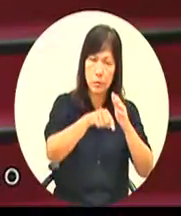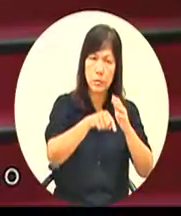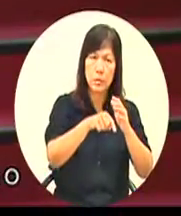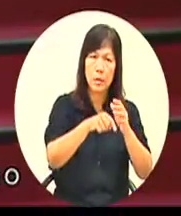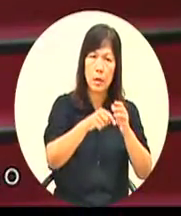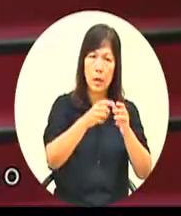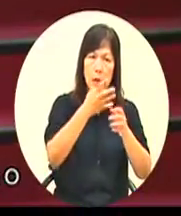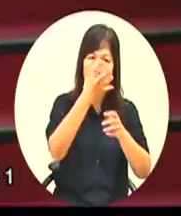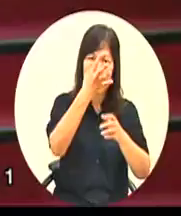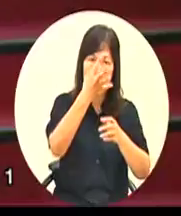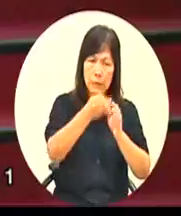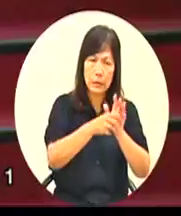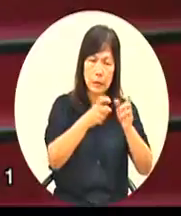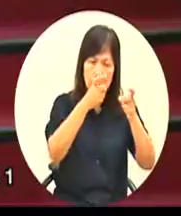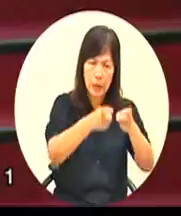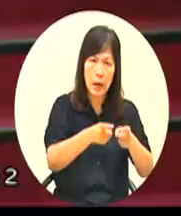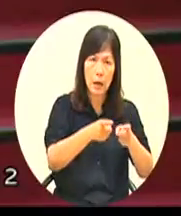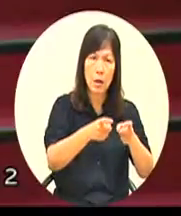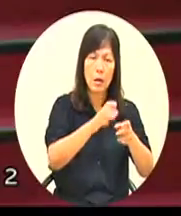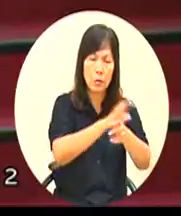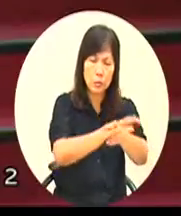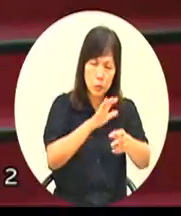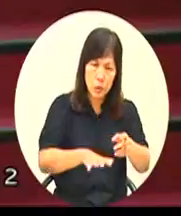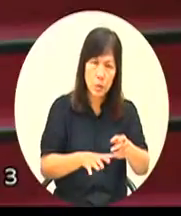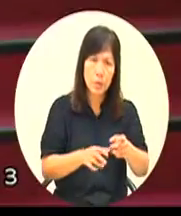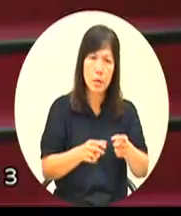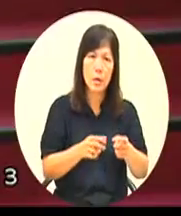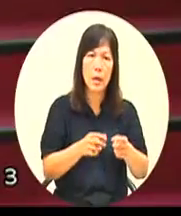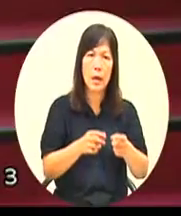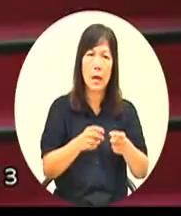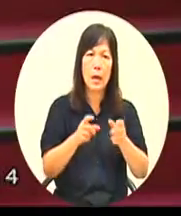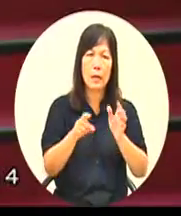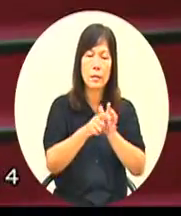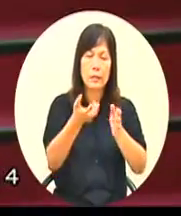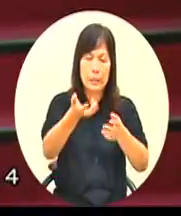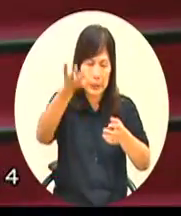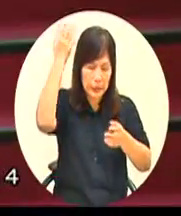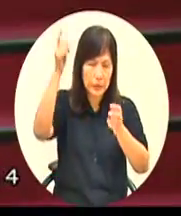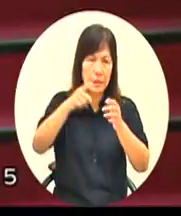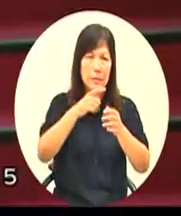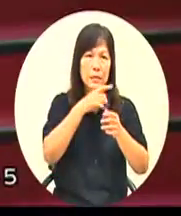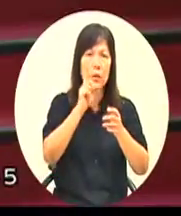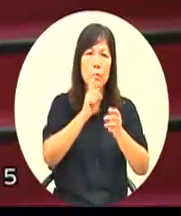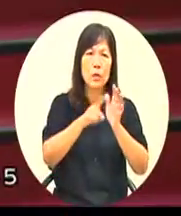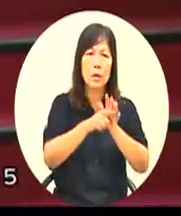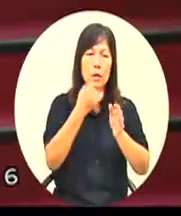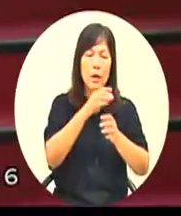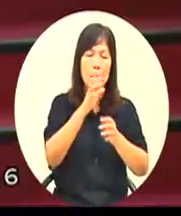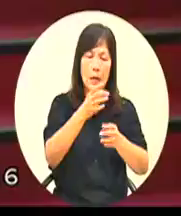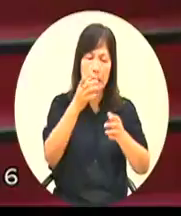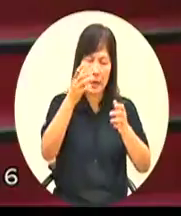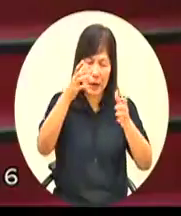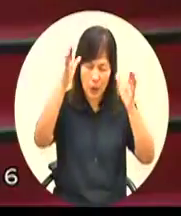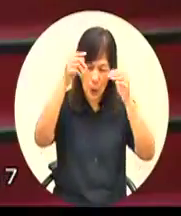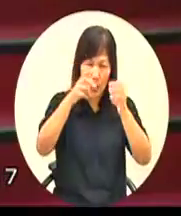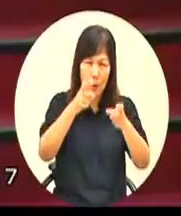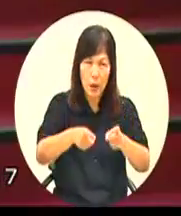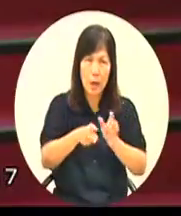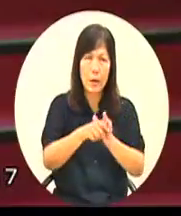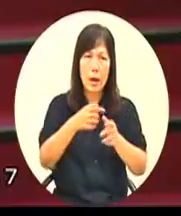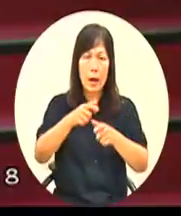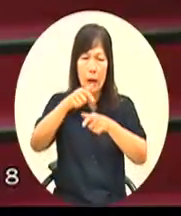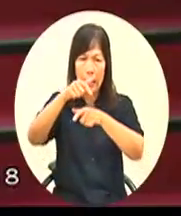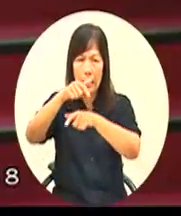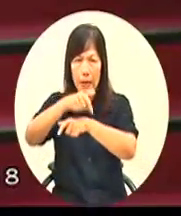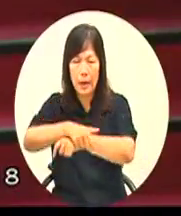个港口，比如说左营、打告，早期我们所称的打告。南岛民族